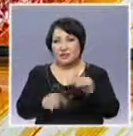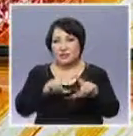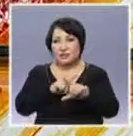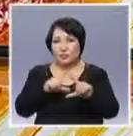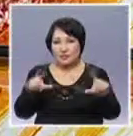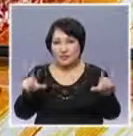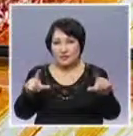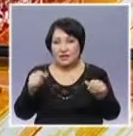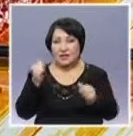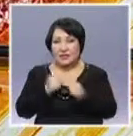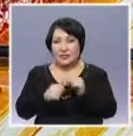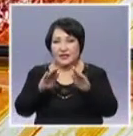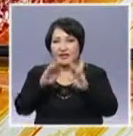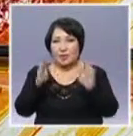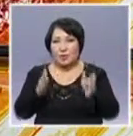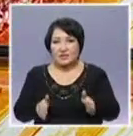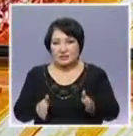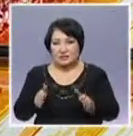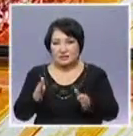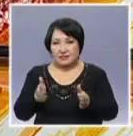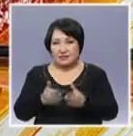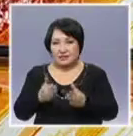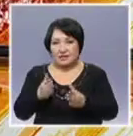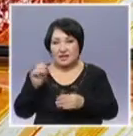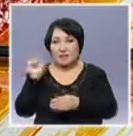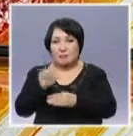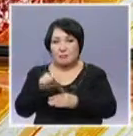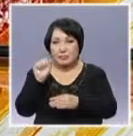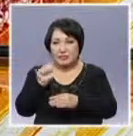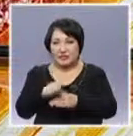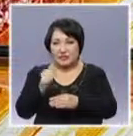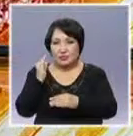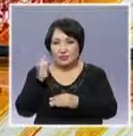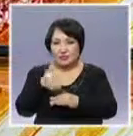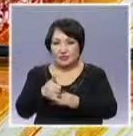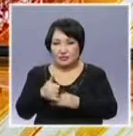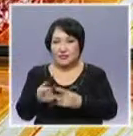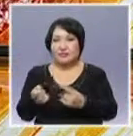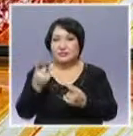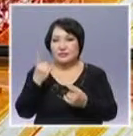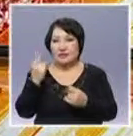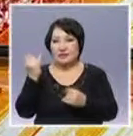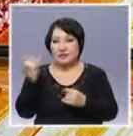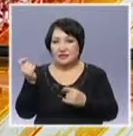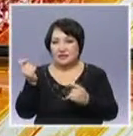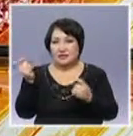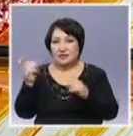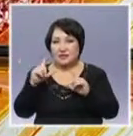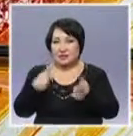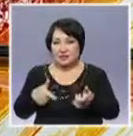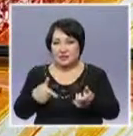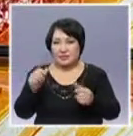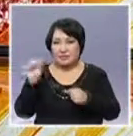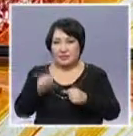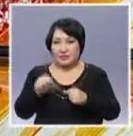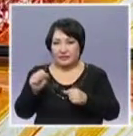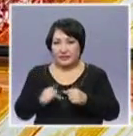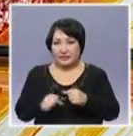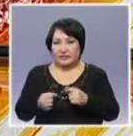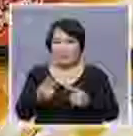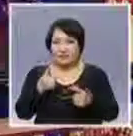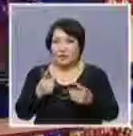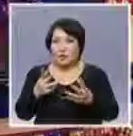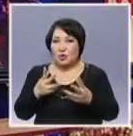әрбір киоскіда пива құйып атады. Ол қайдан келген пива? Ол қайдан шығады? Пиваның өзінің технологиялық